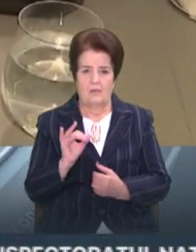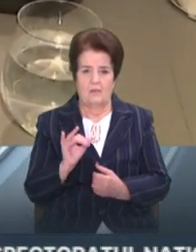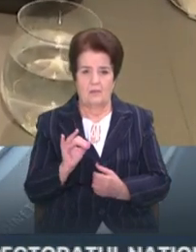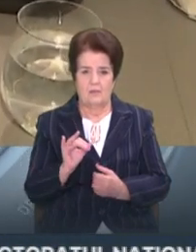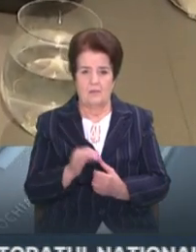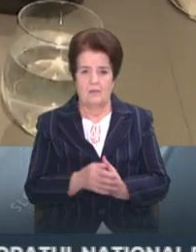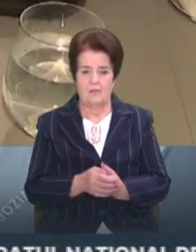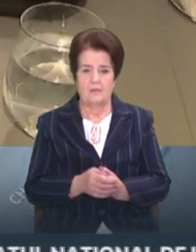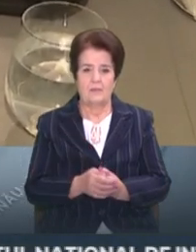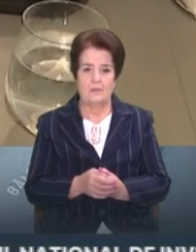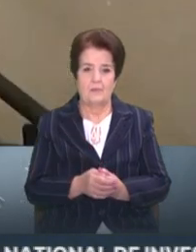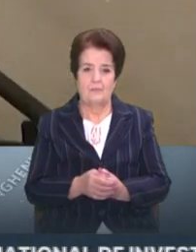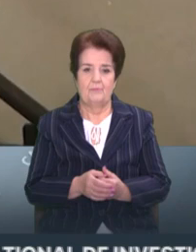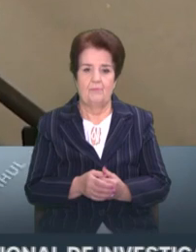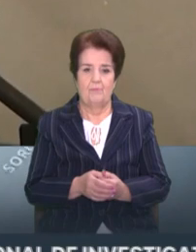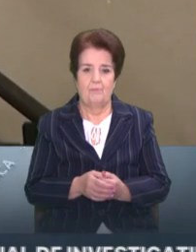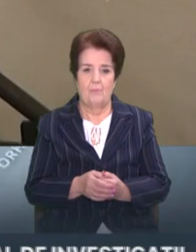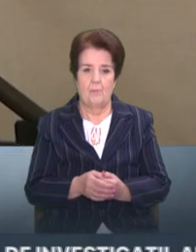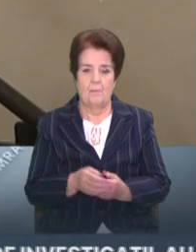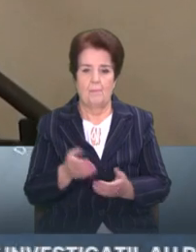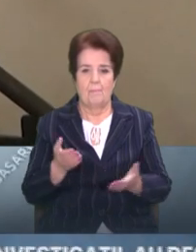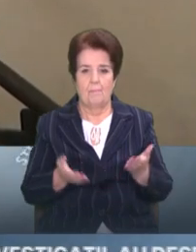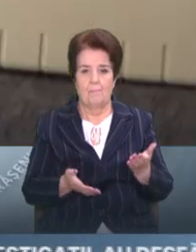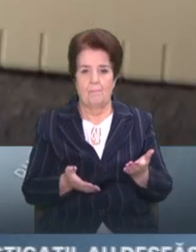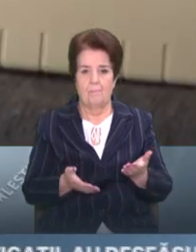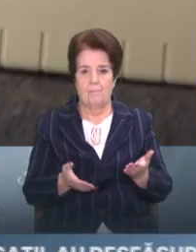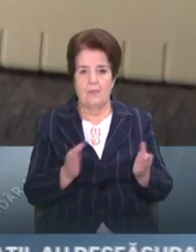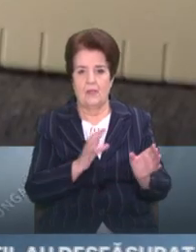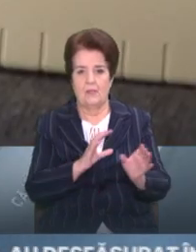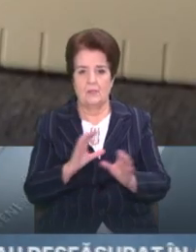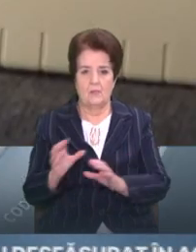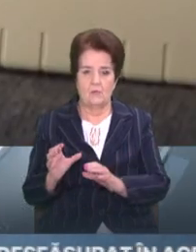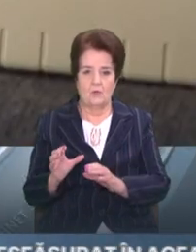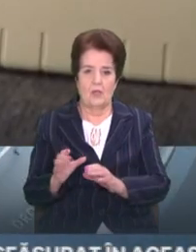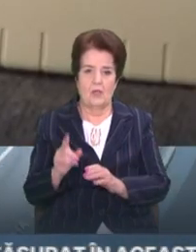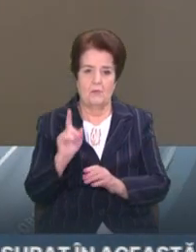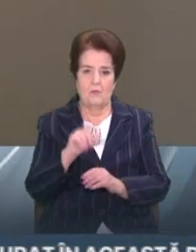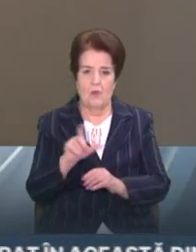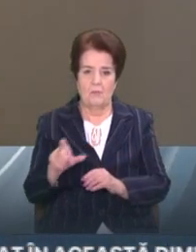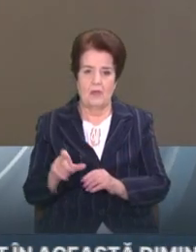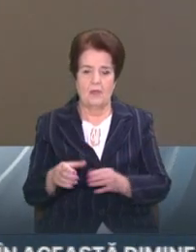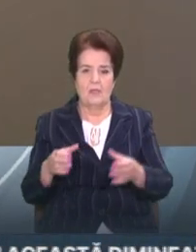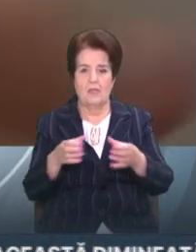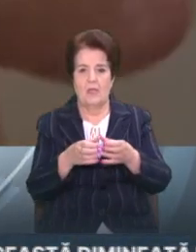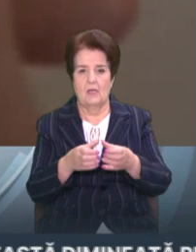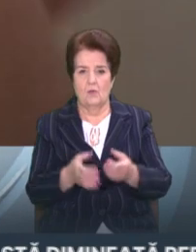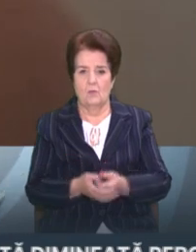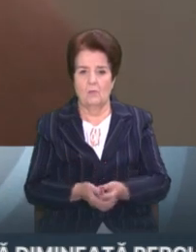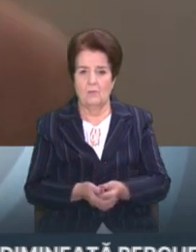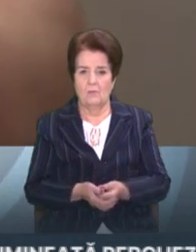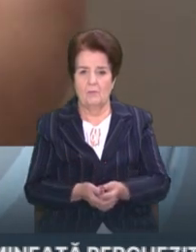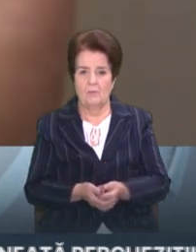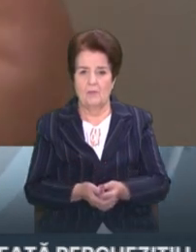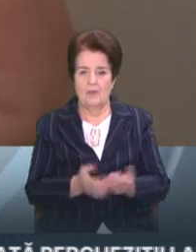proprietăți în mod oficial, lucrul ăsta va fi luat în considerație la calcularea categoriei de vulnerabilitate energetică. Aici se va face